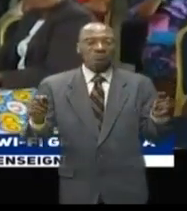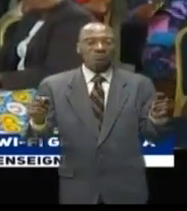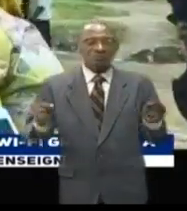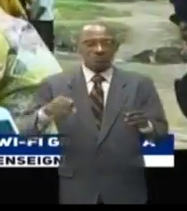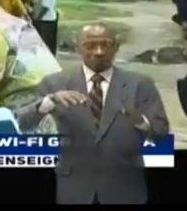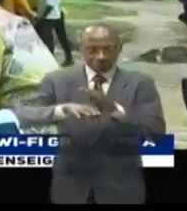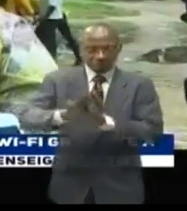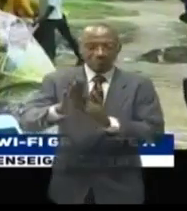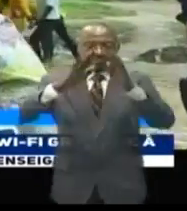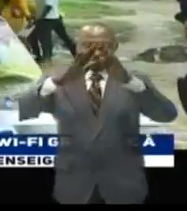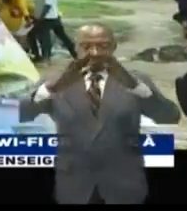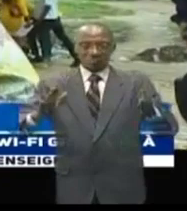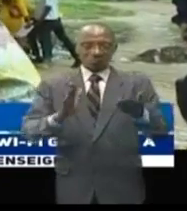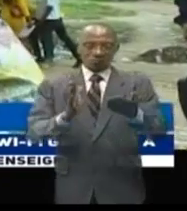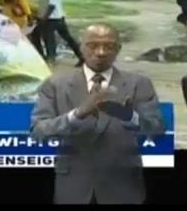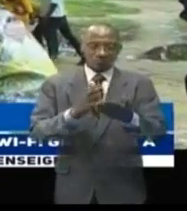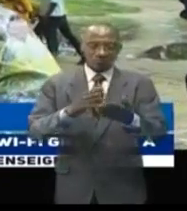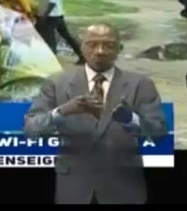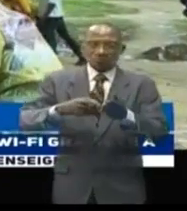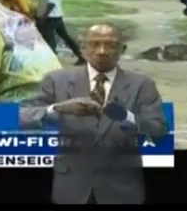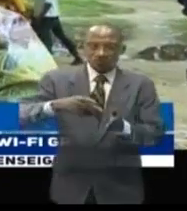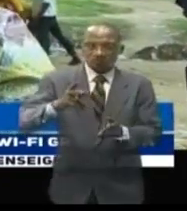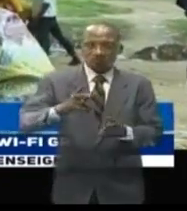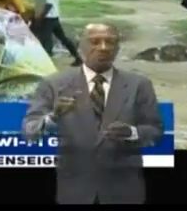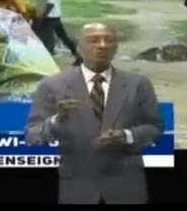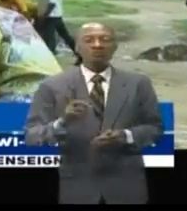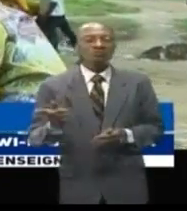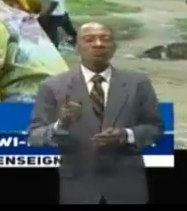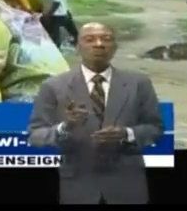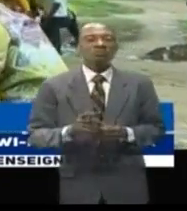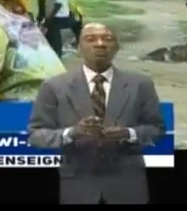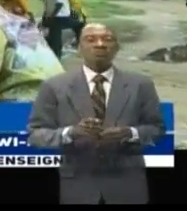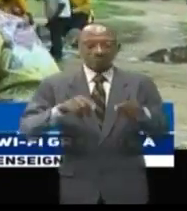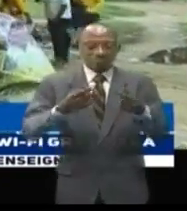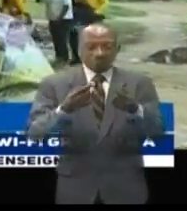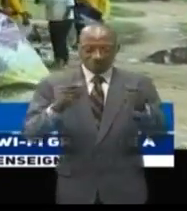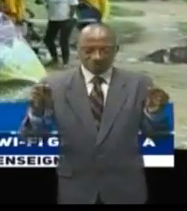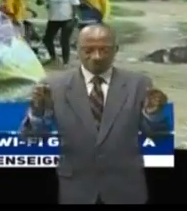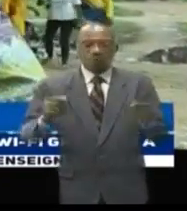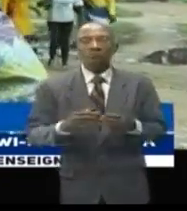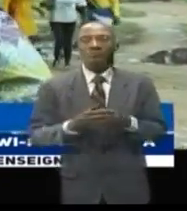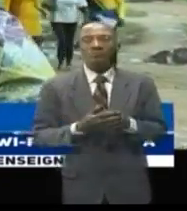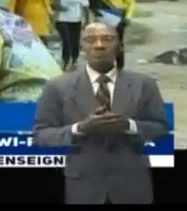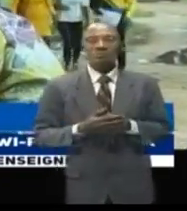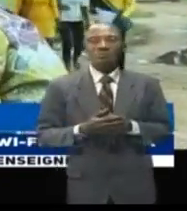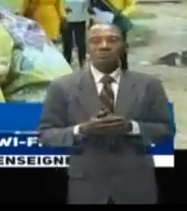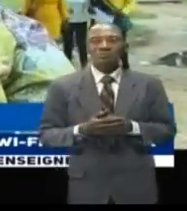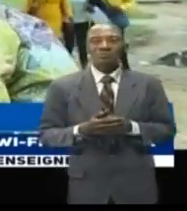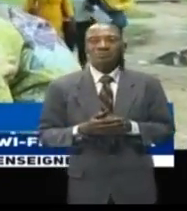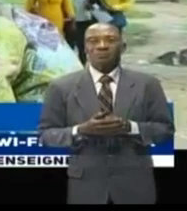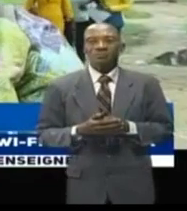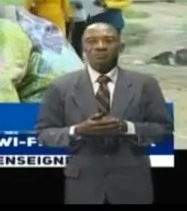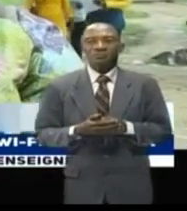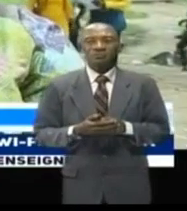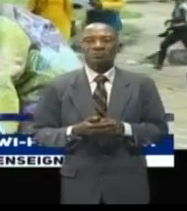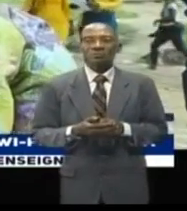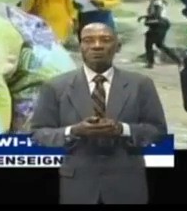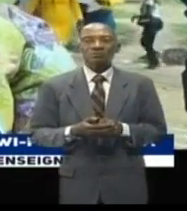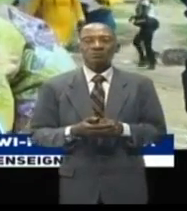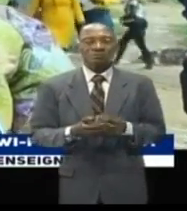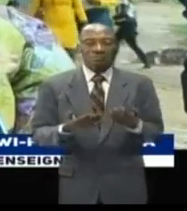donner le wifi aux étudiants pour aller sur WhatsApp et d'autres réseaux sociaux